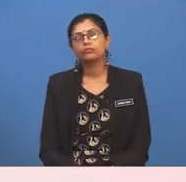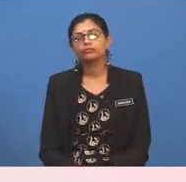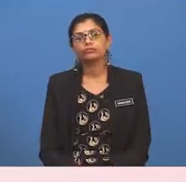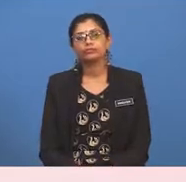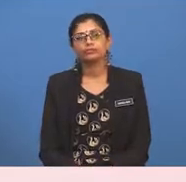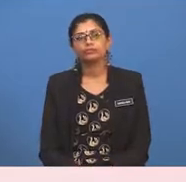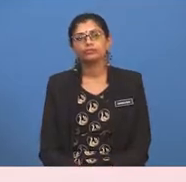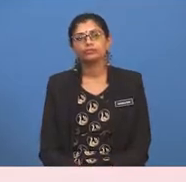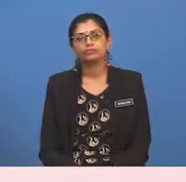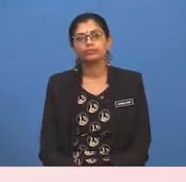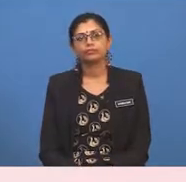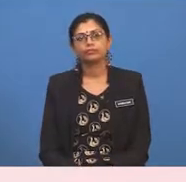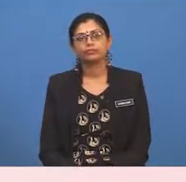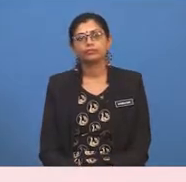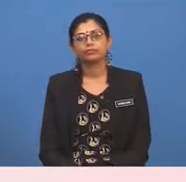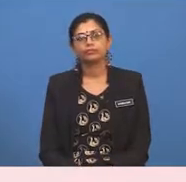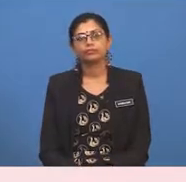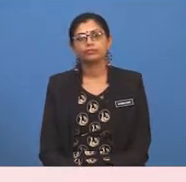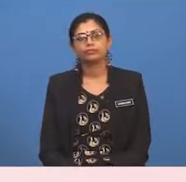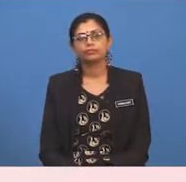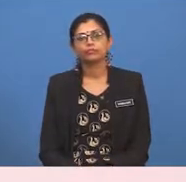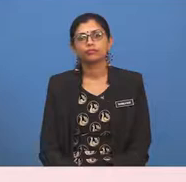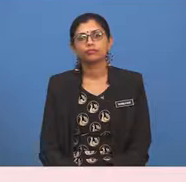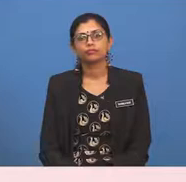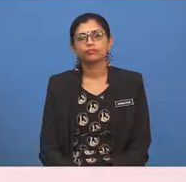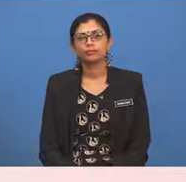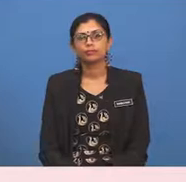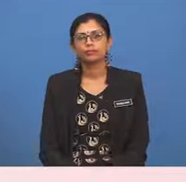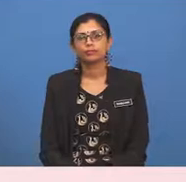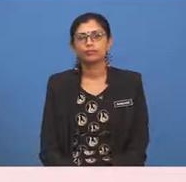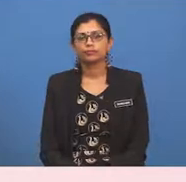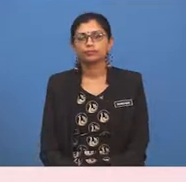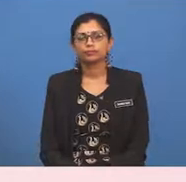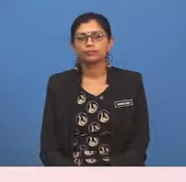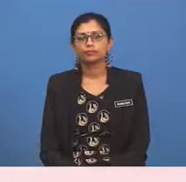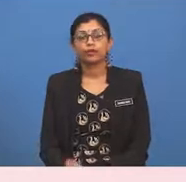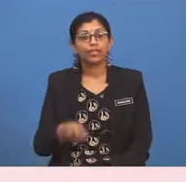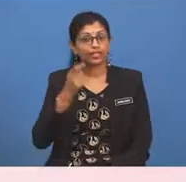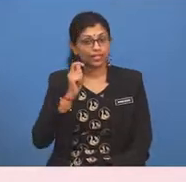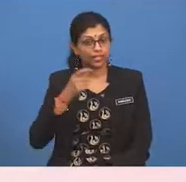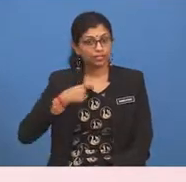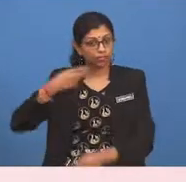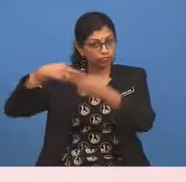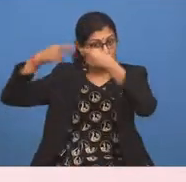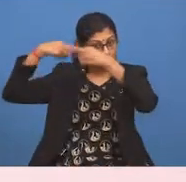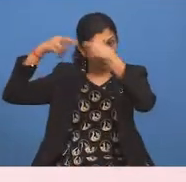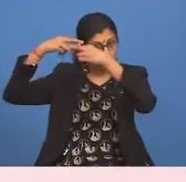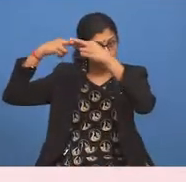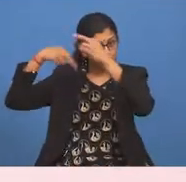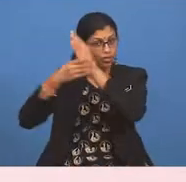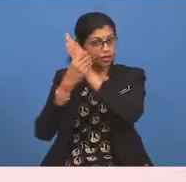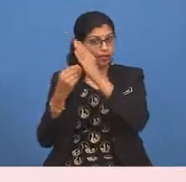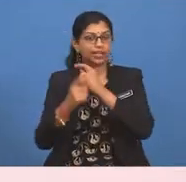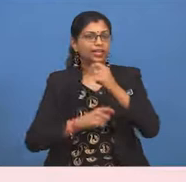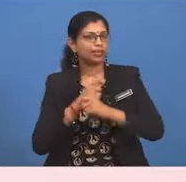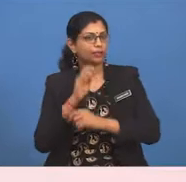gunakan kemahiran di tahun 4 yang baru sahaja cikgu imbas sebentar tadi, iaitu